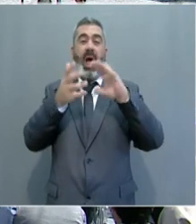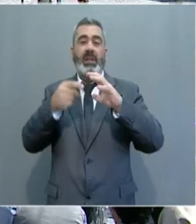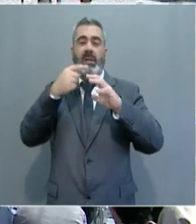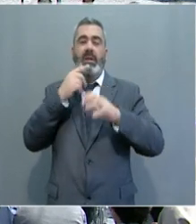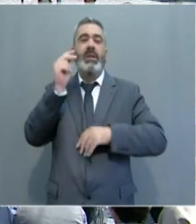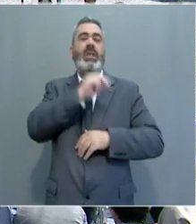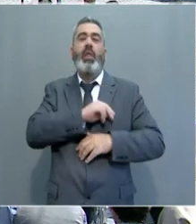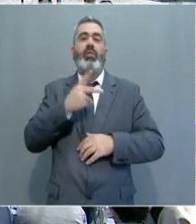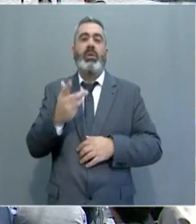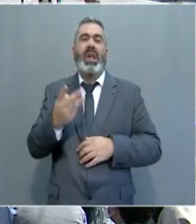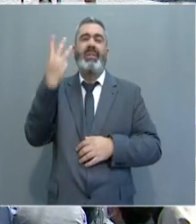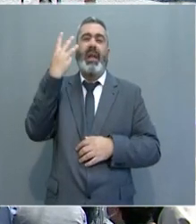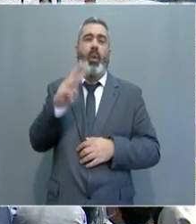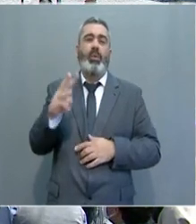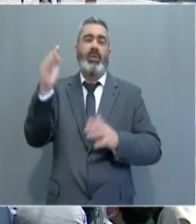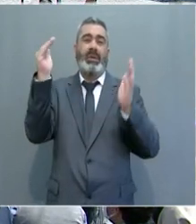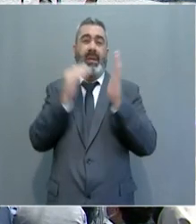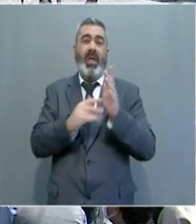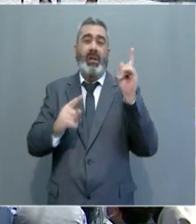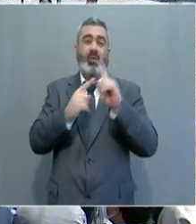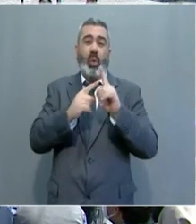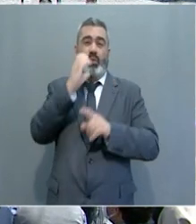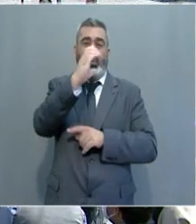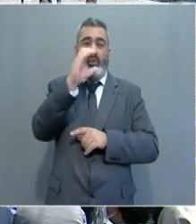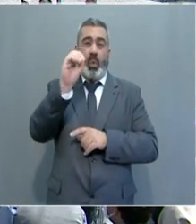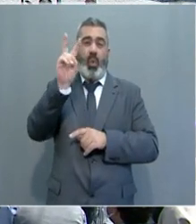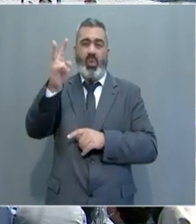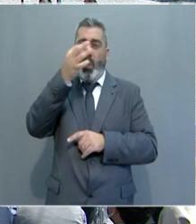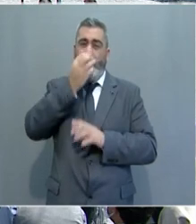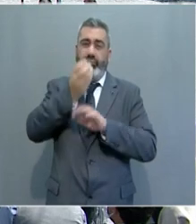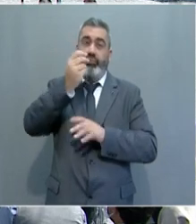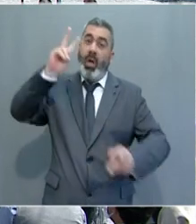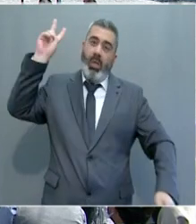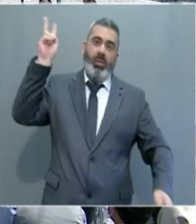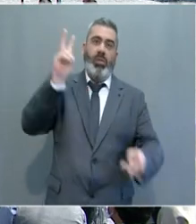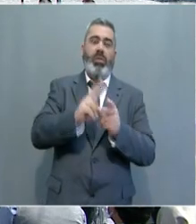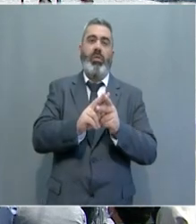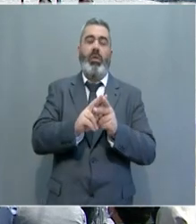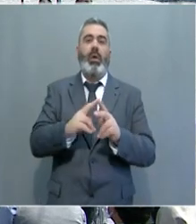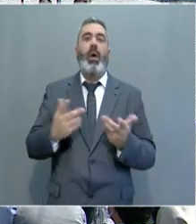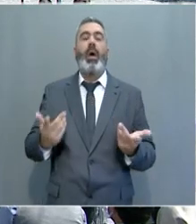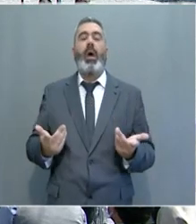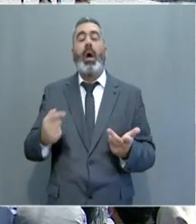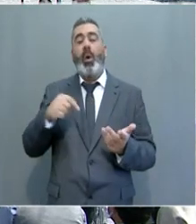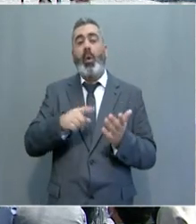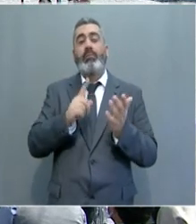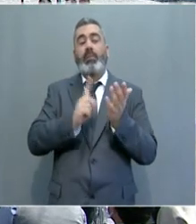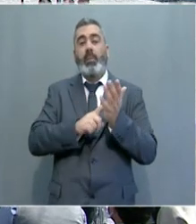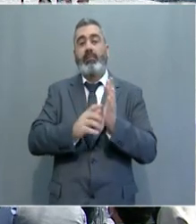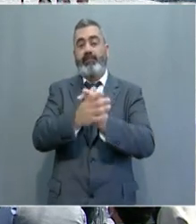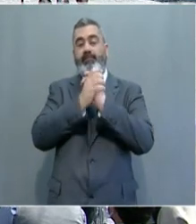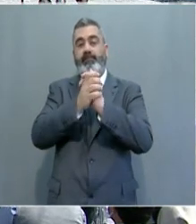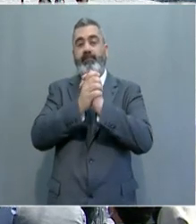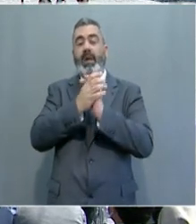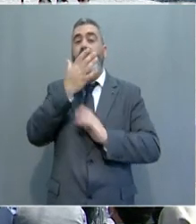300.000 τόνους διοξιδίου του άνθρακα. Ενώ θέλω να χαιρετήσω και το γεγονός ότι τελικά η εταιρεία κατάφερε